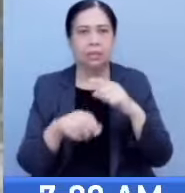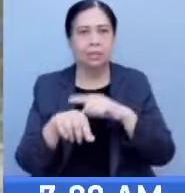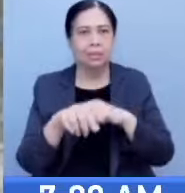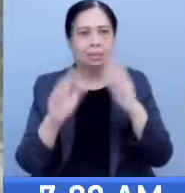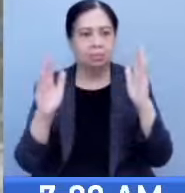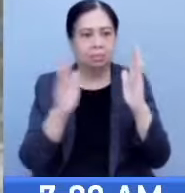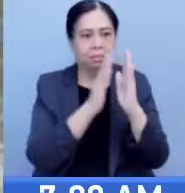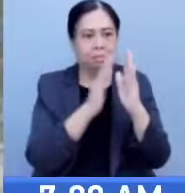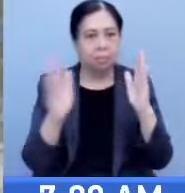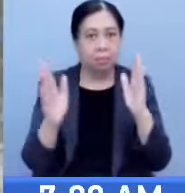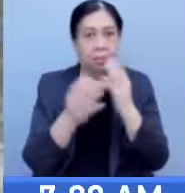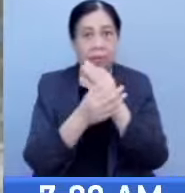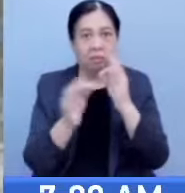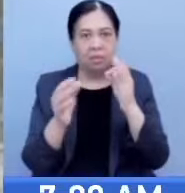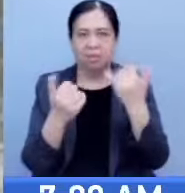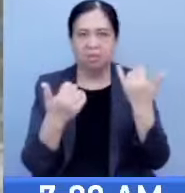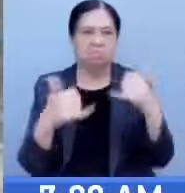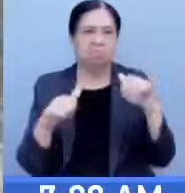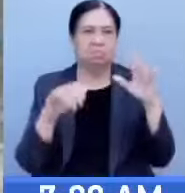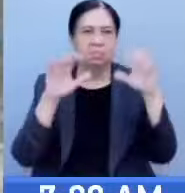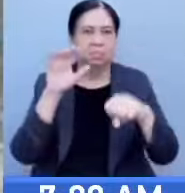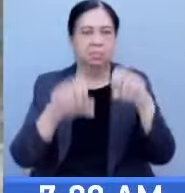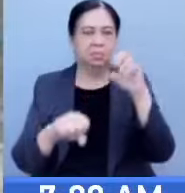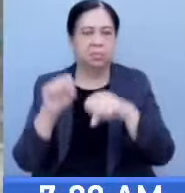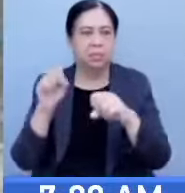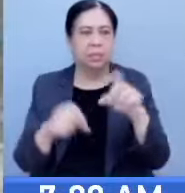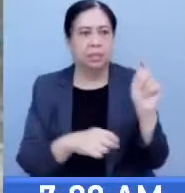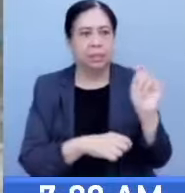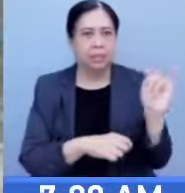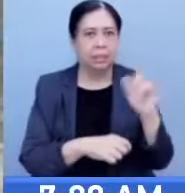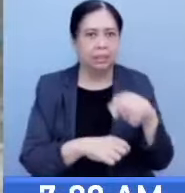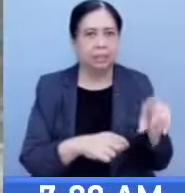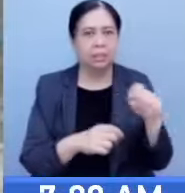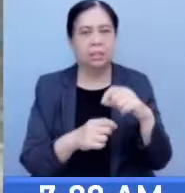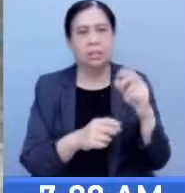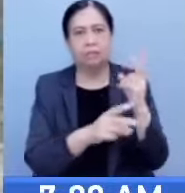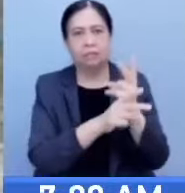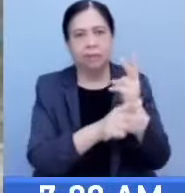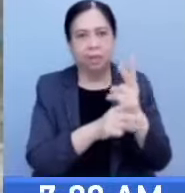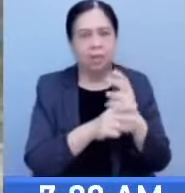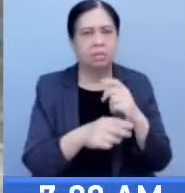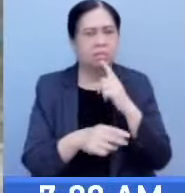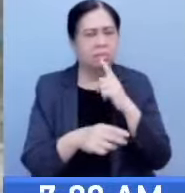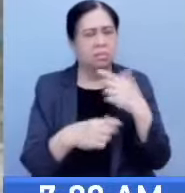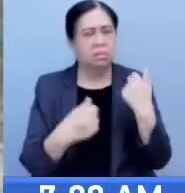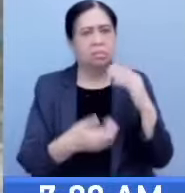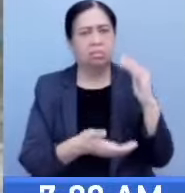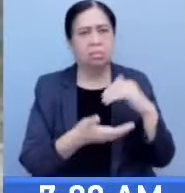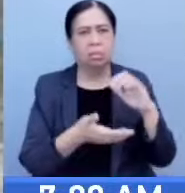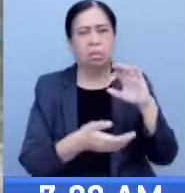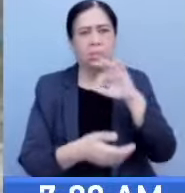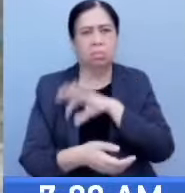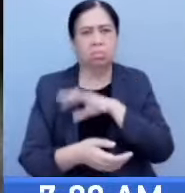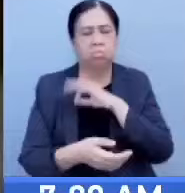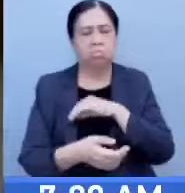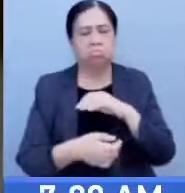scheme. Para doon sa ilang mga taxi at van rental drivers, malaki raw ang mababawas sa kanilang kita.